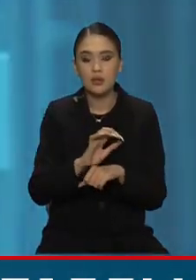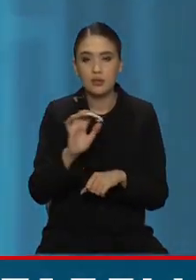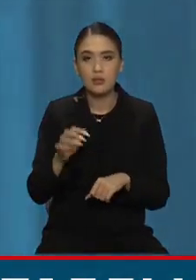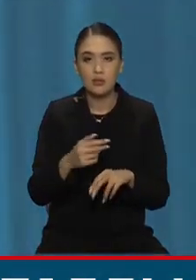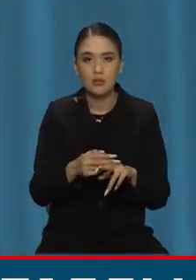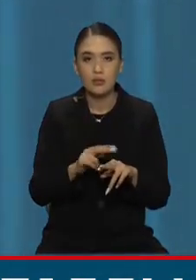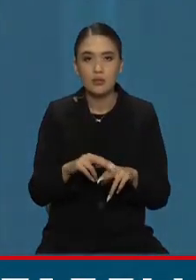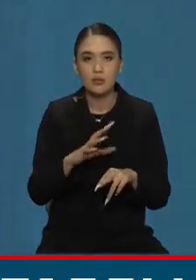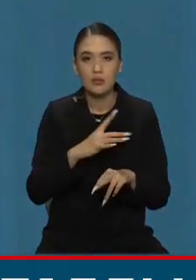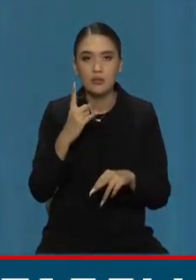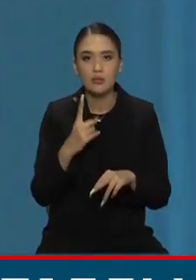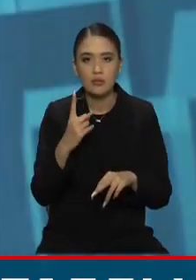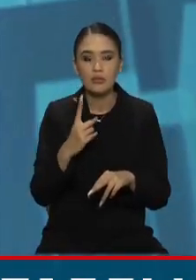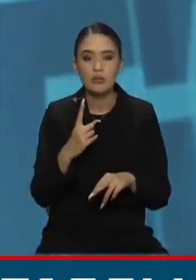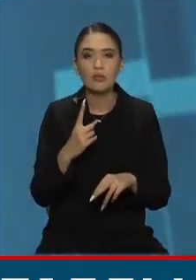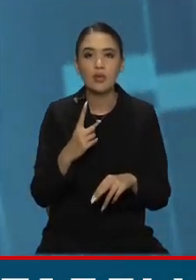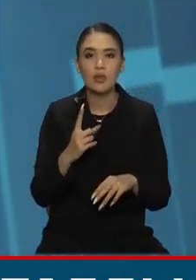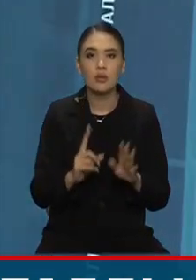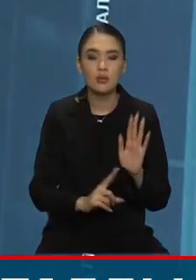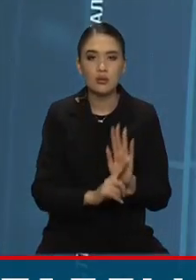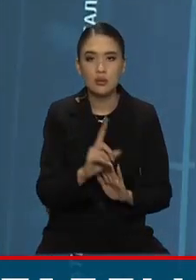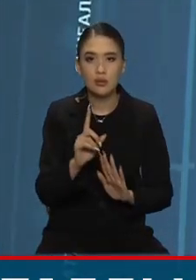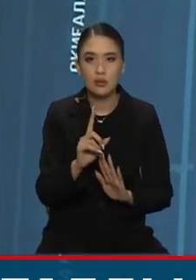жан бірінші қазанда өткен кезеңге